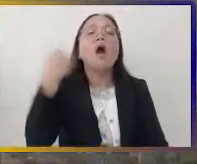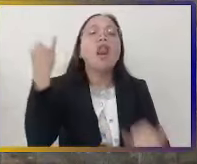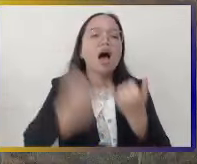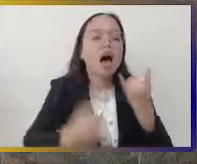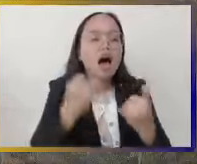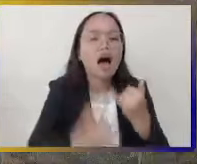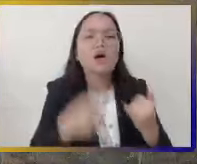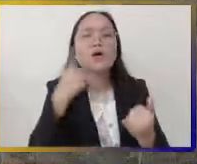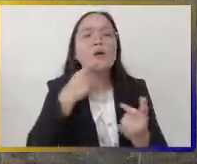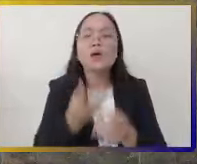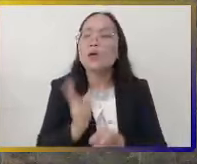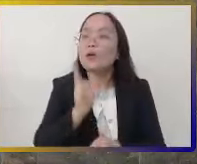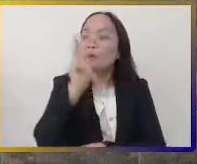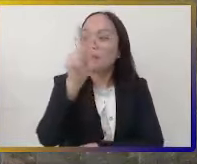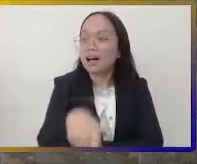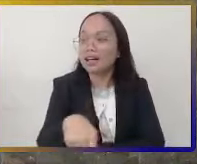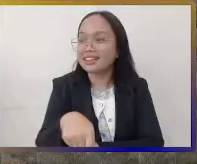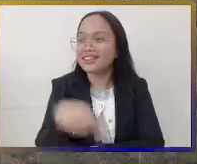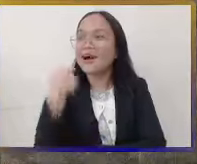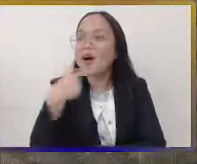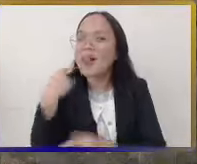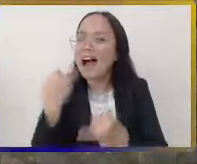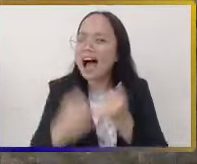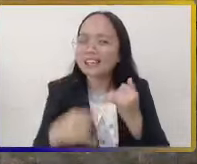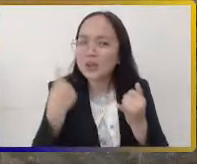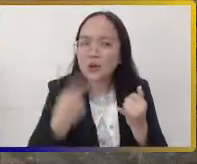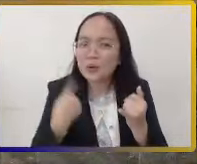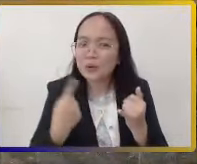Sino ang taga-dilig? Bunso.